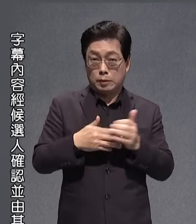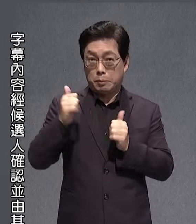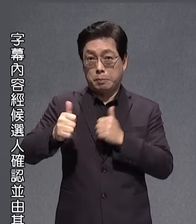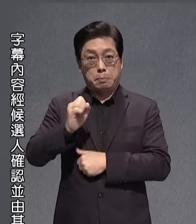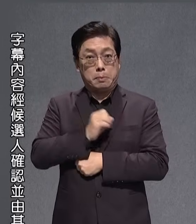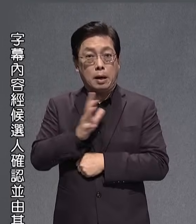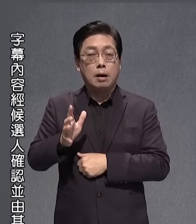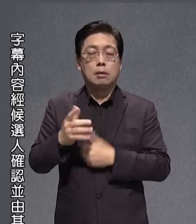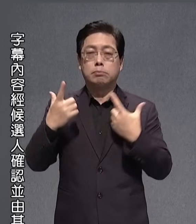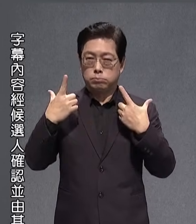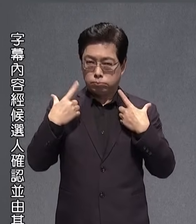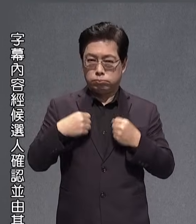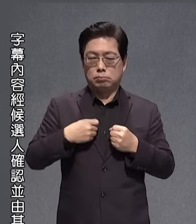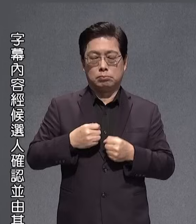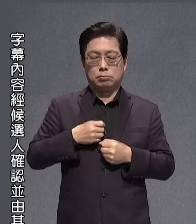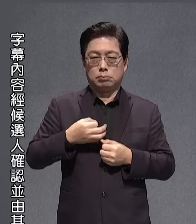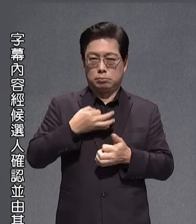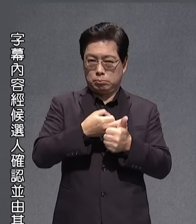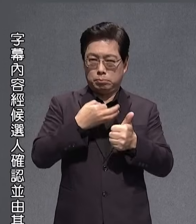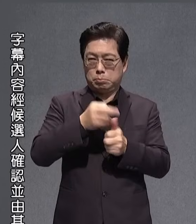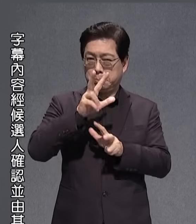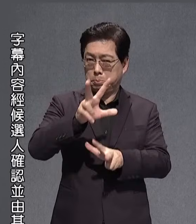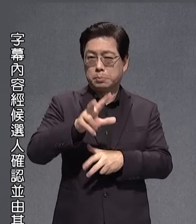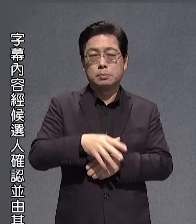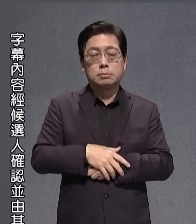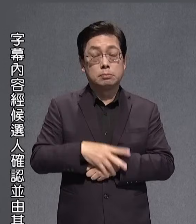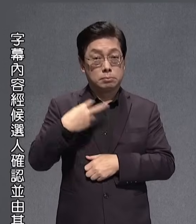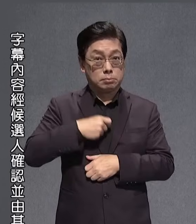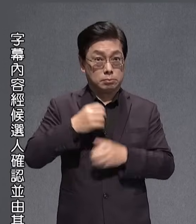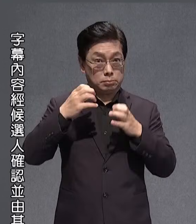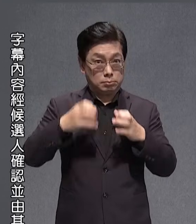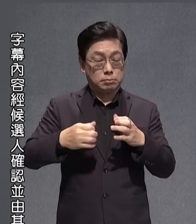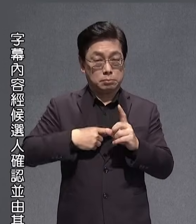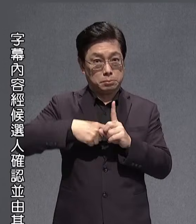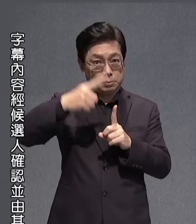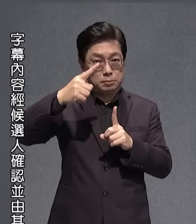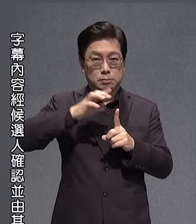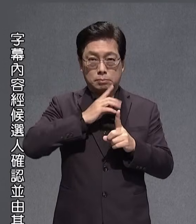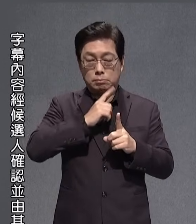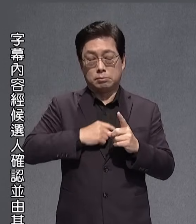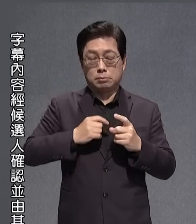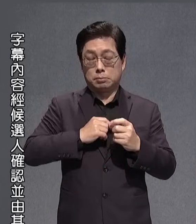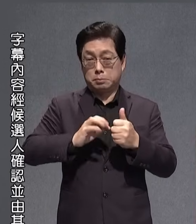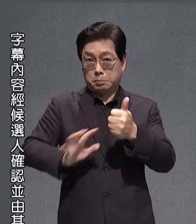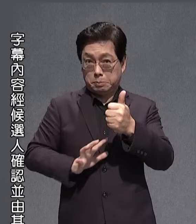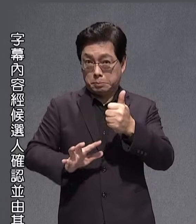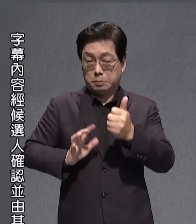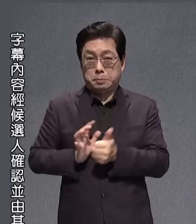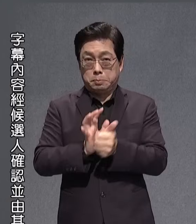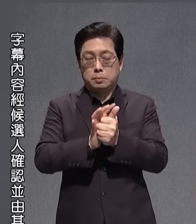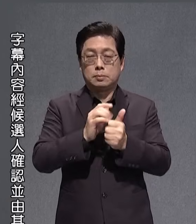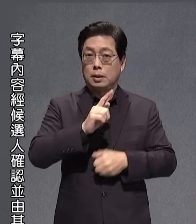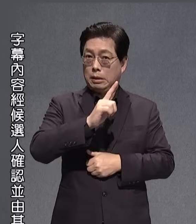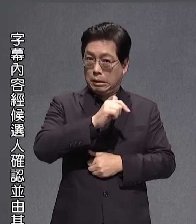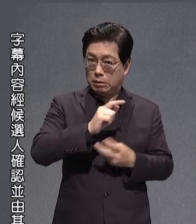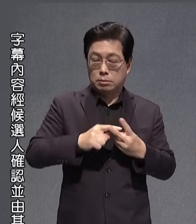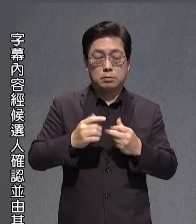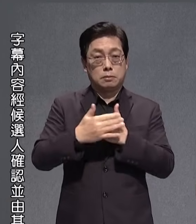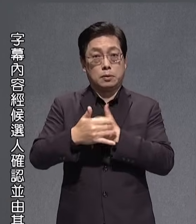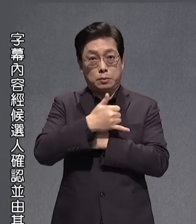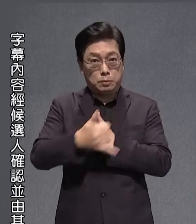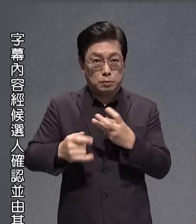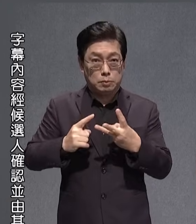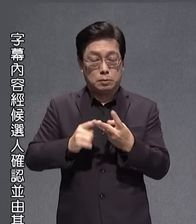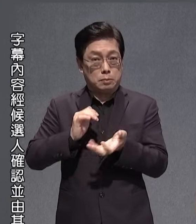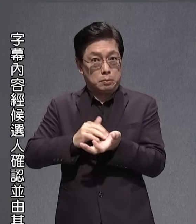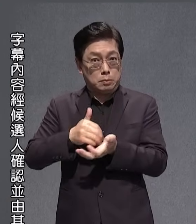束，应当给他全薪。我们要建构一个优质的支援团队，包括教练、防护员、医